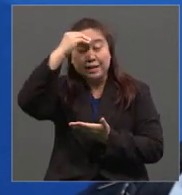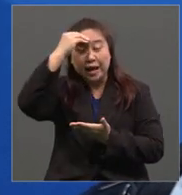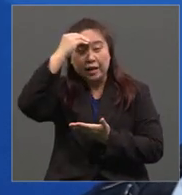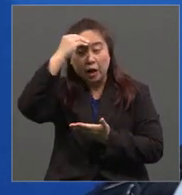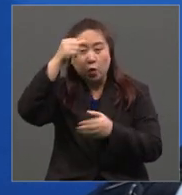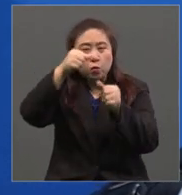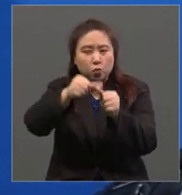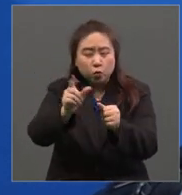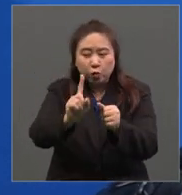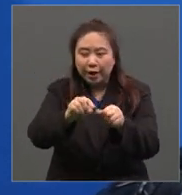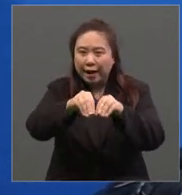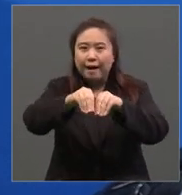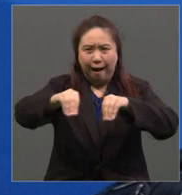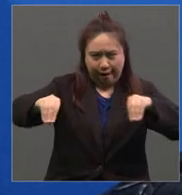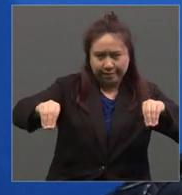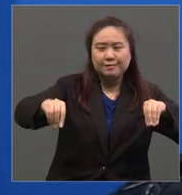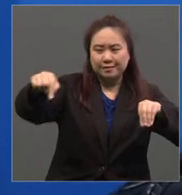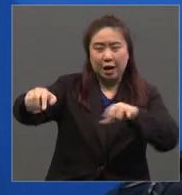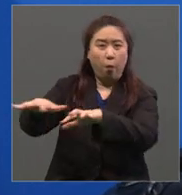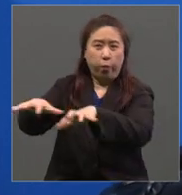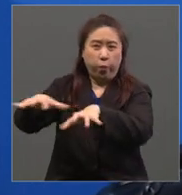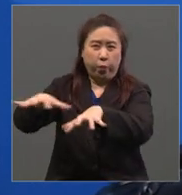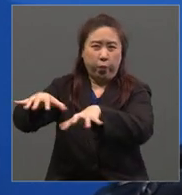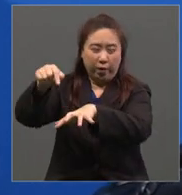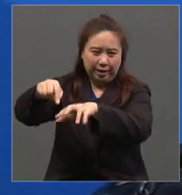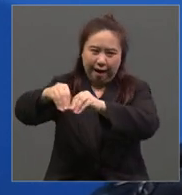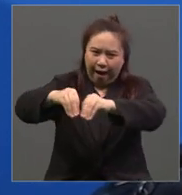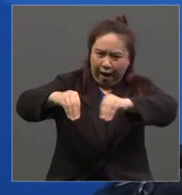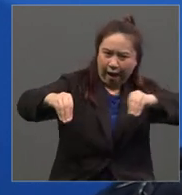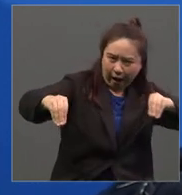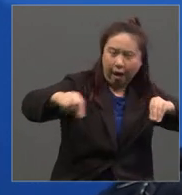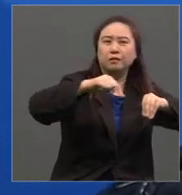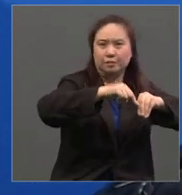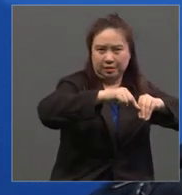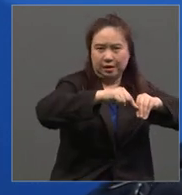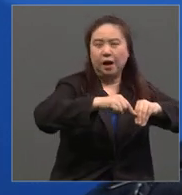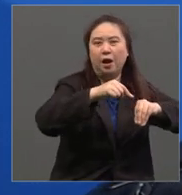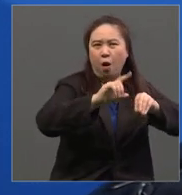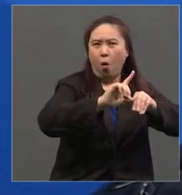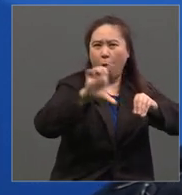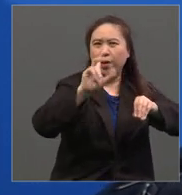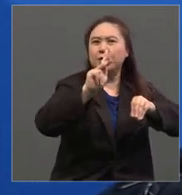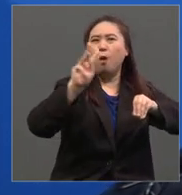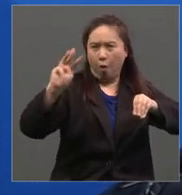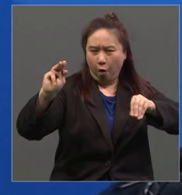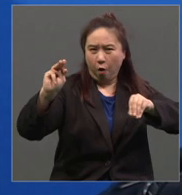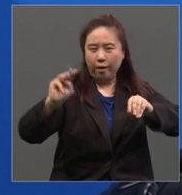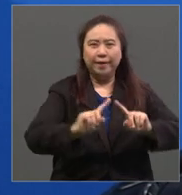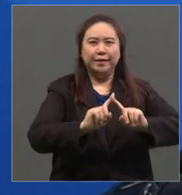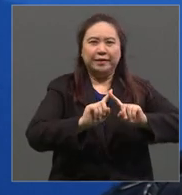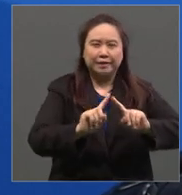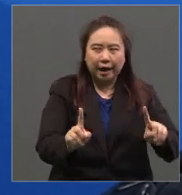ที่ชื่อว่าไกเซรีซึ่งเมืองนั้นเนี่ยอยู่ห่างจากจุดที่มีเหตุแผ่นดินไหวร้อยกว่ากิโลแต่มัน